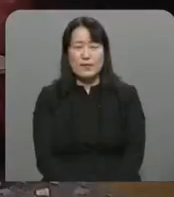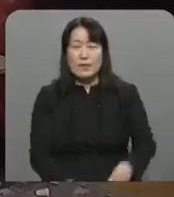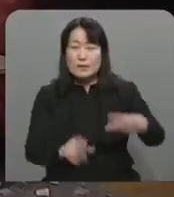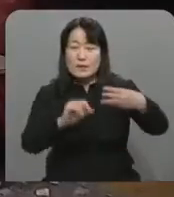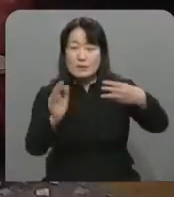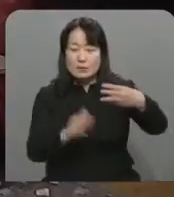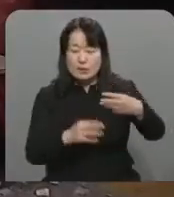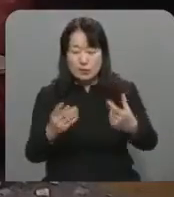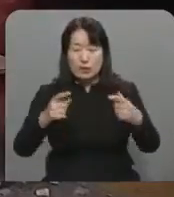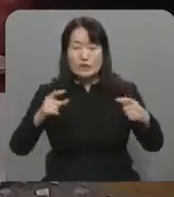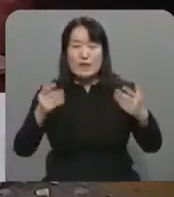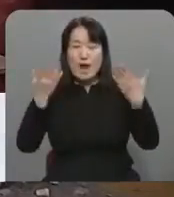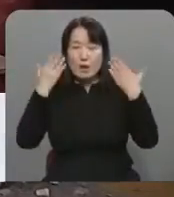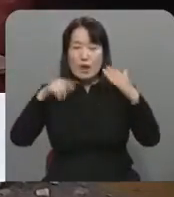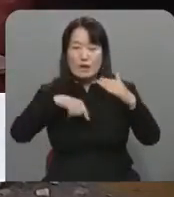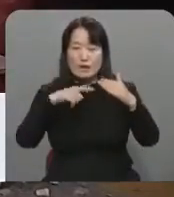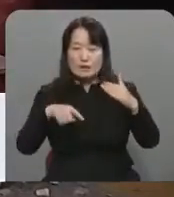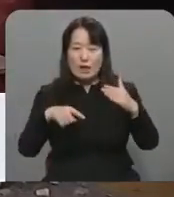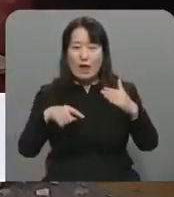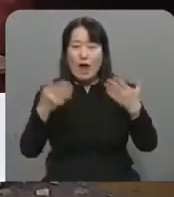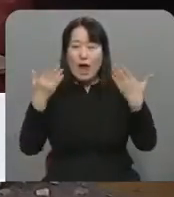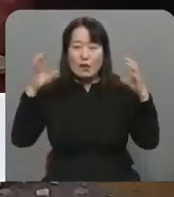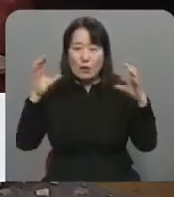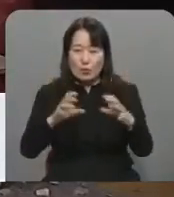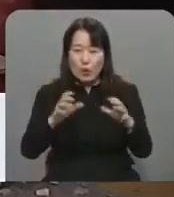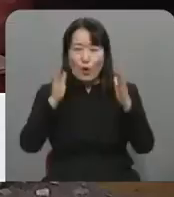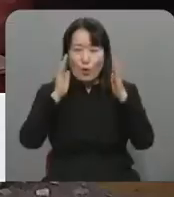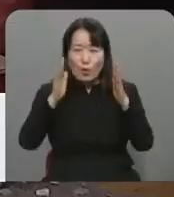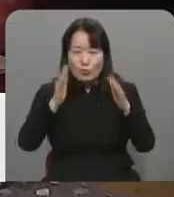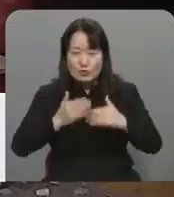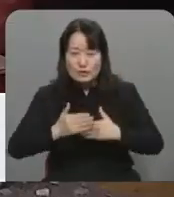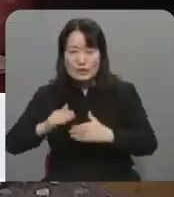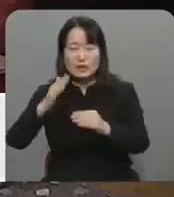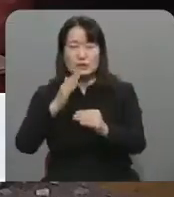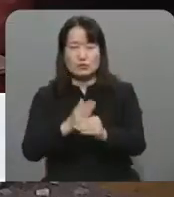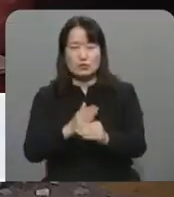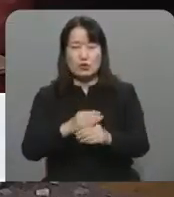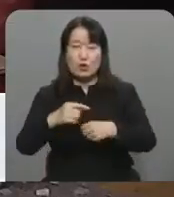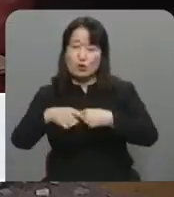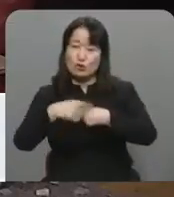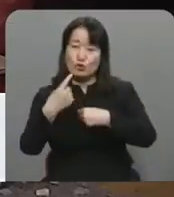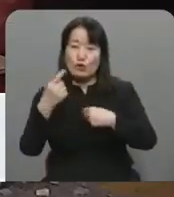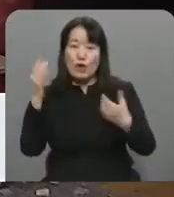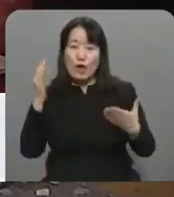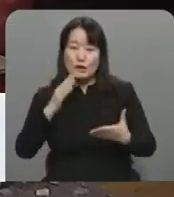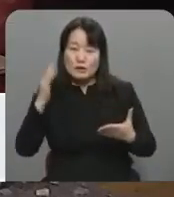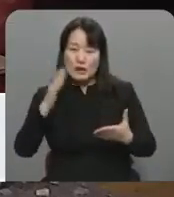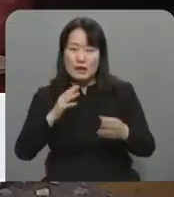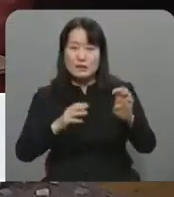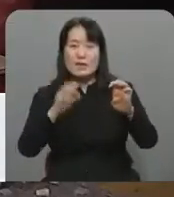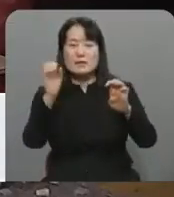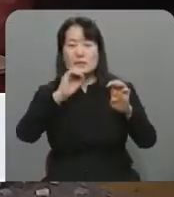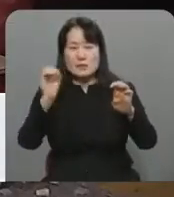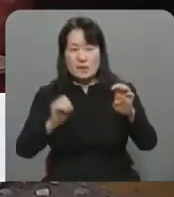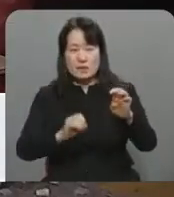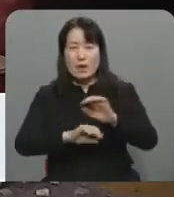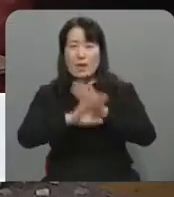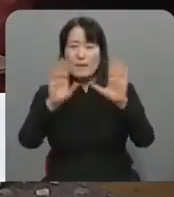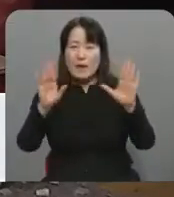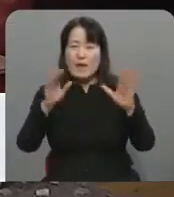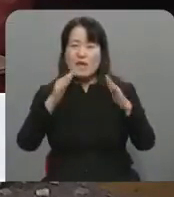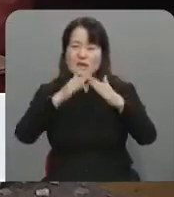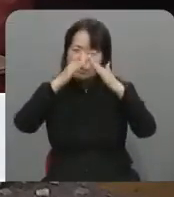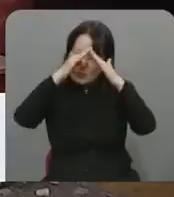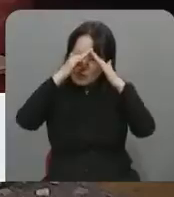이달부터 강원도 내 학교에서도 등교 수업이 다시 시작됐습니다. 하지만 초등학생 40% 정도가 낮에 홀로 집에 있다는